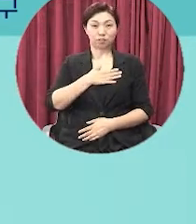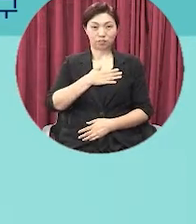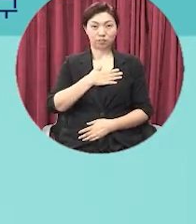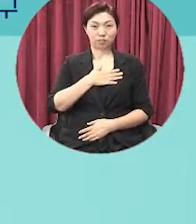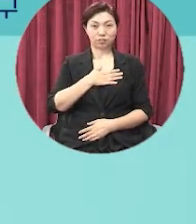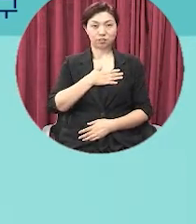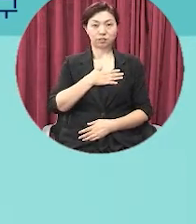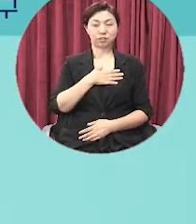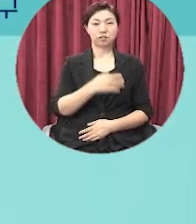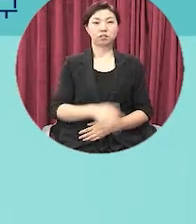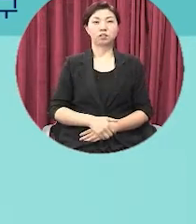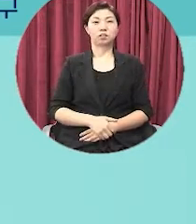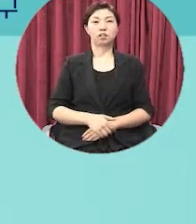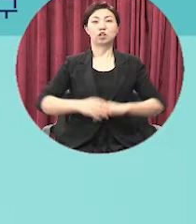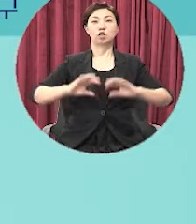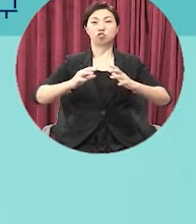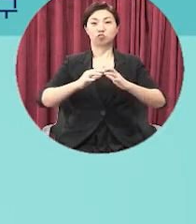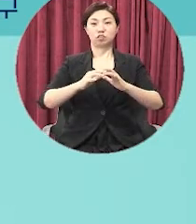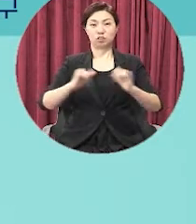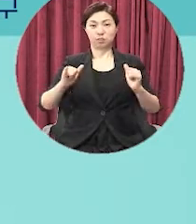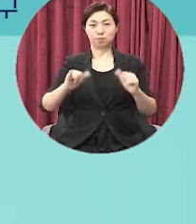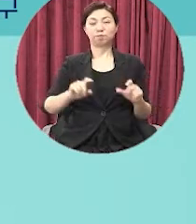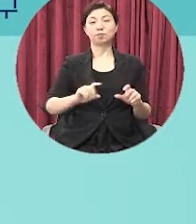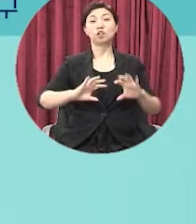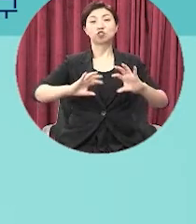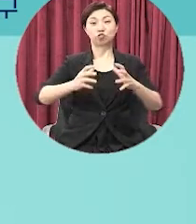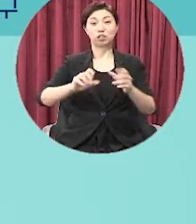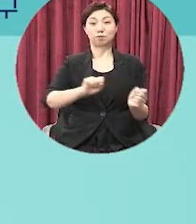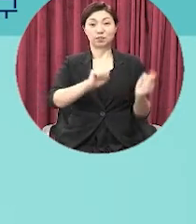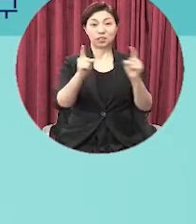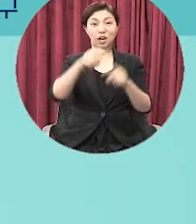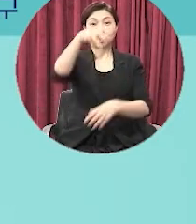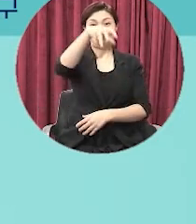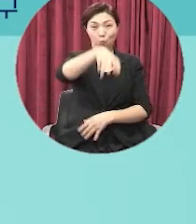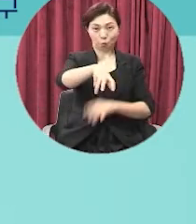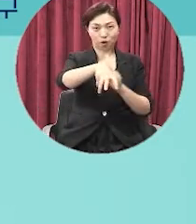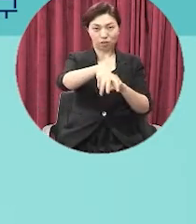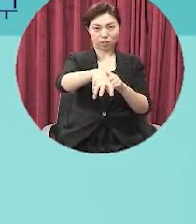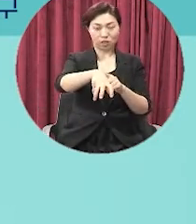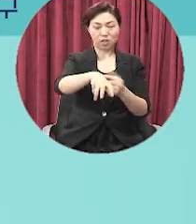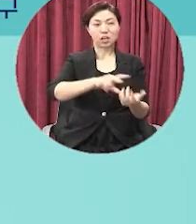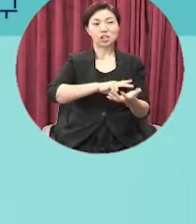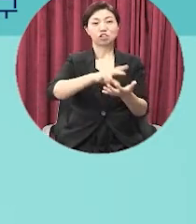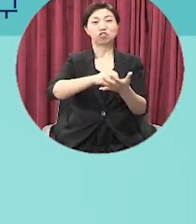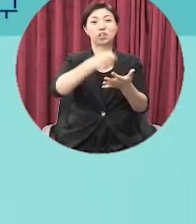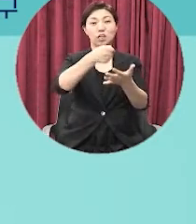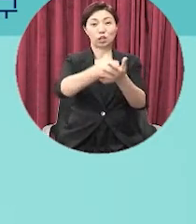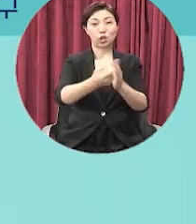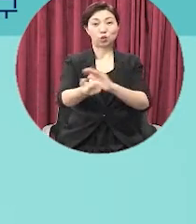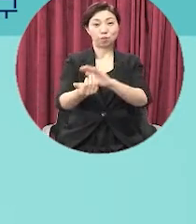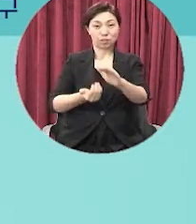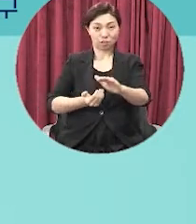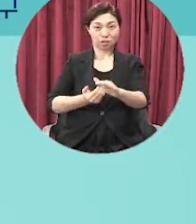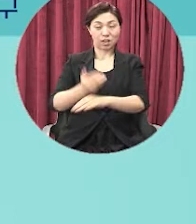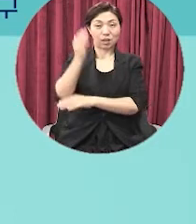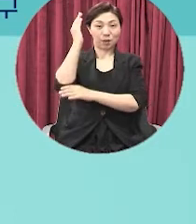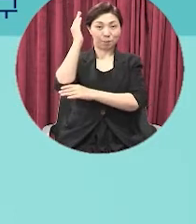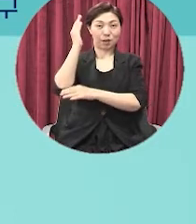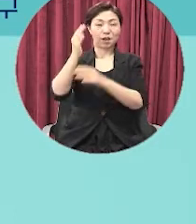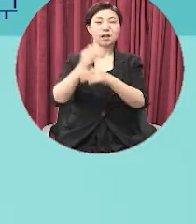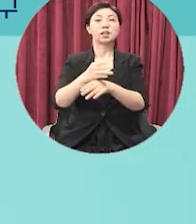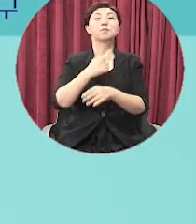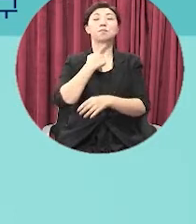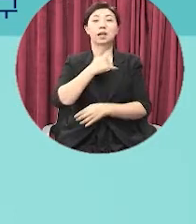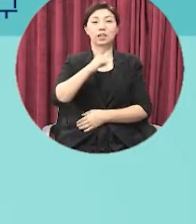차회 예고 객차 론 그런데 통해서 제한된 과제로서 현재 앞서서 갈래 온 교수님께서 의 클리커 데